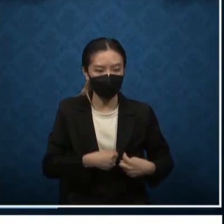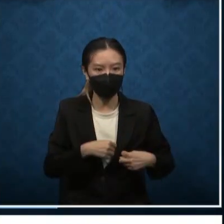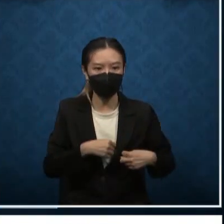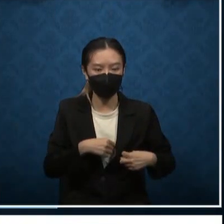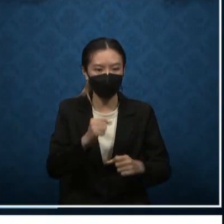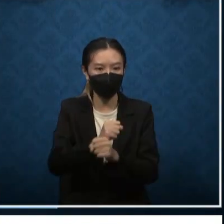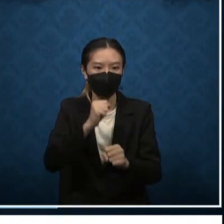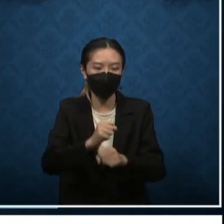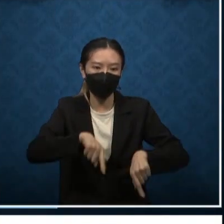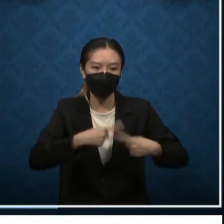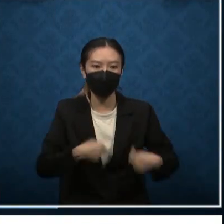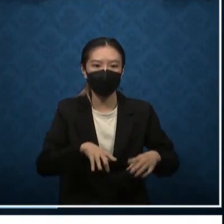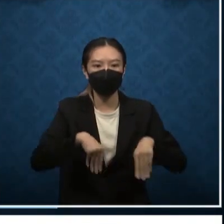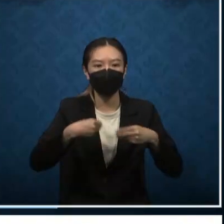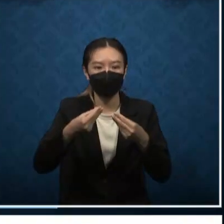ิวัน่าที่